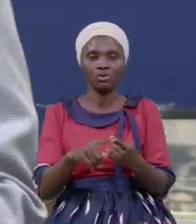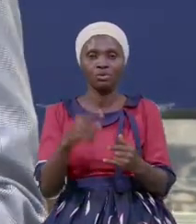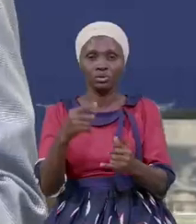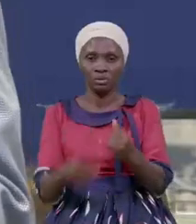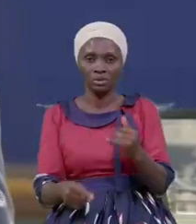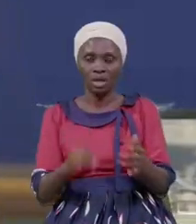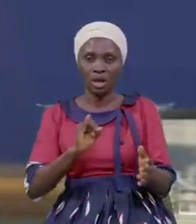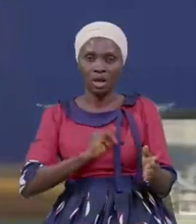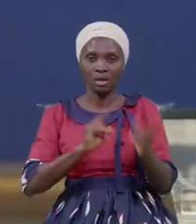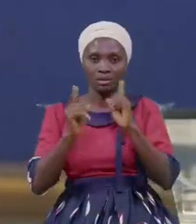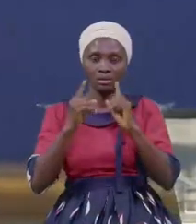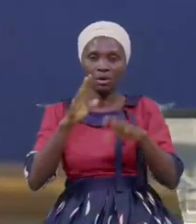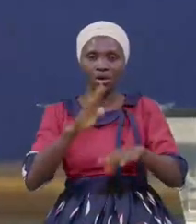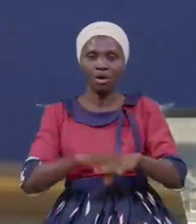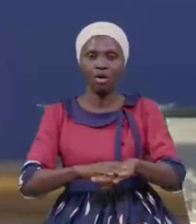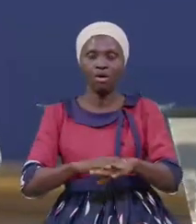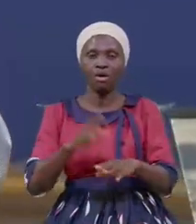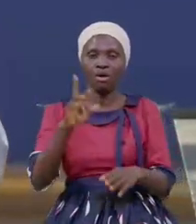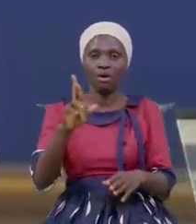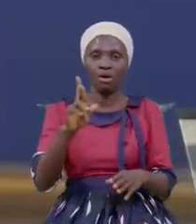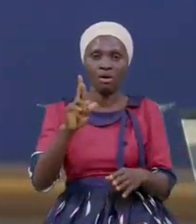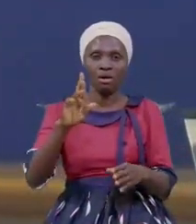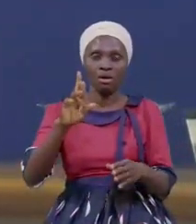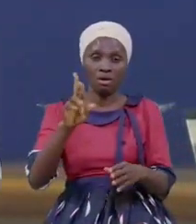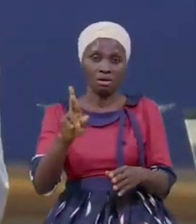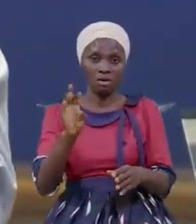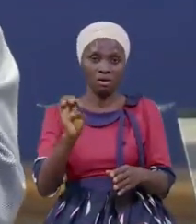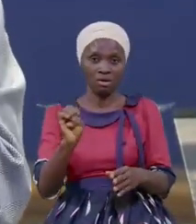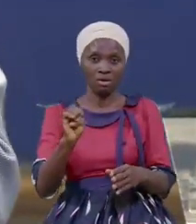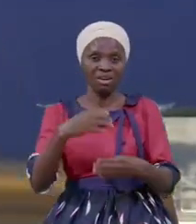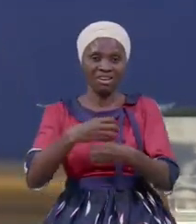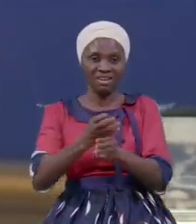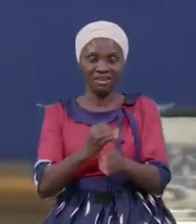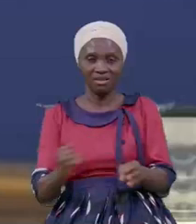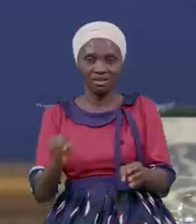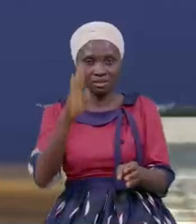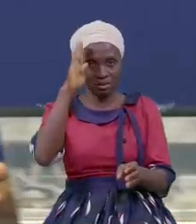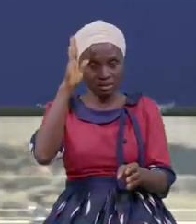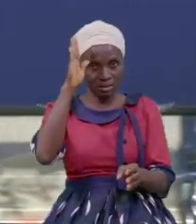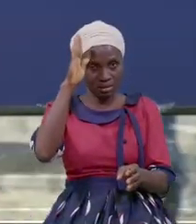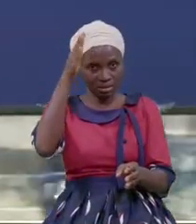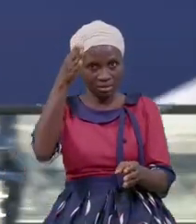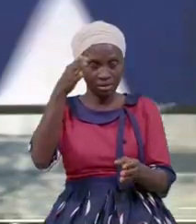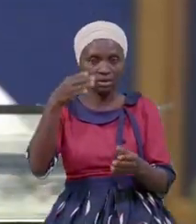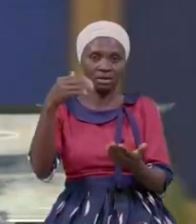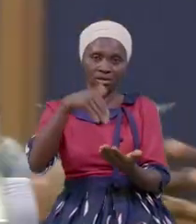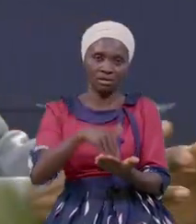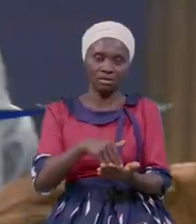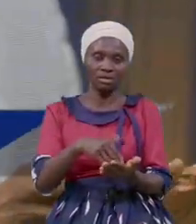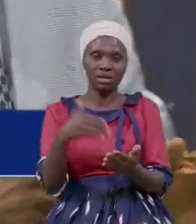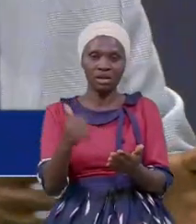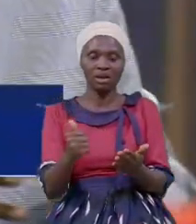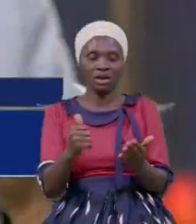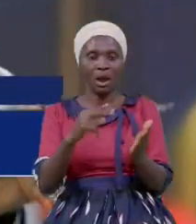soir je parle de recréer un artisan de changement motivé par l'essentiel